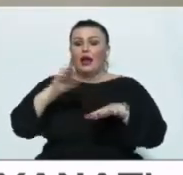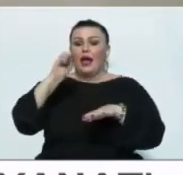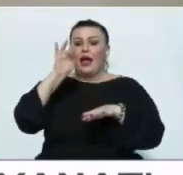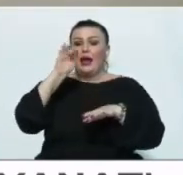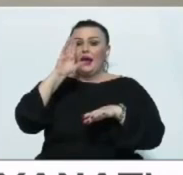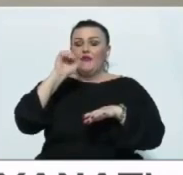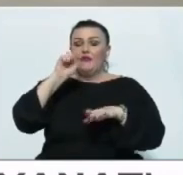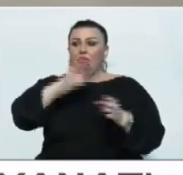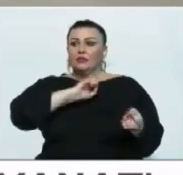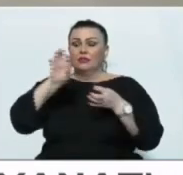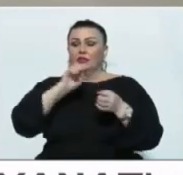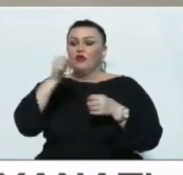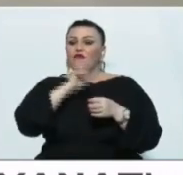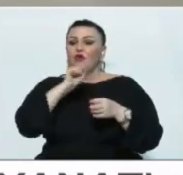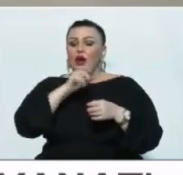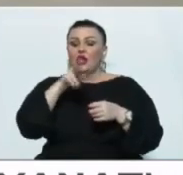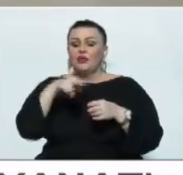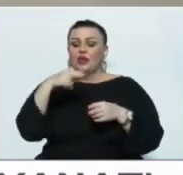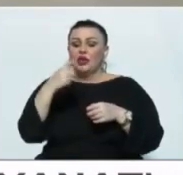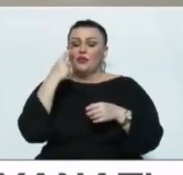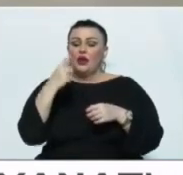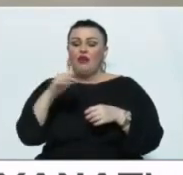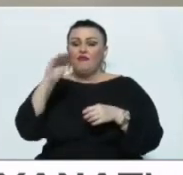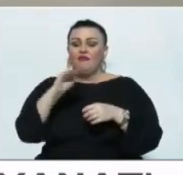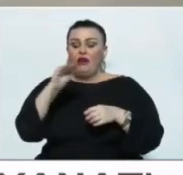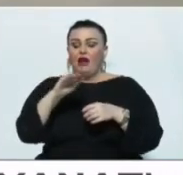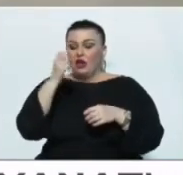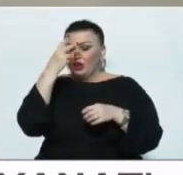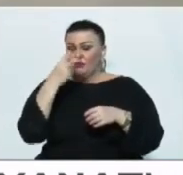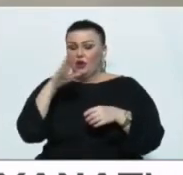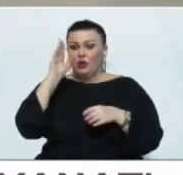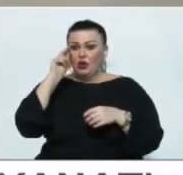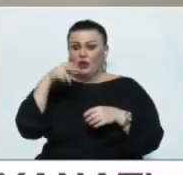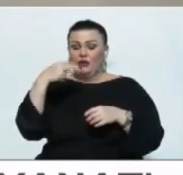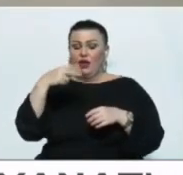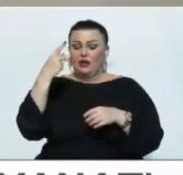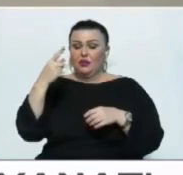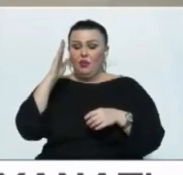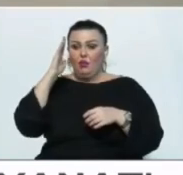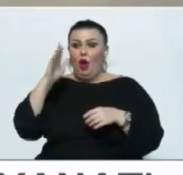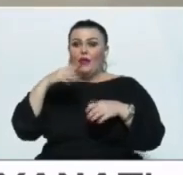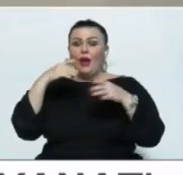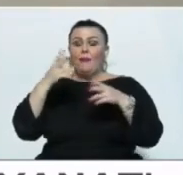və artıq 2021-ci ilin fevral ayının 20-sində, yəni 2 gündən sonra qanunsuz sərgi təşkil